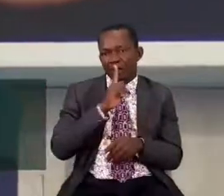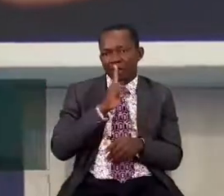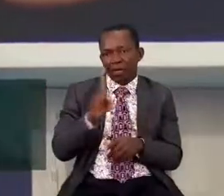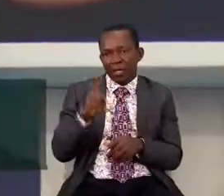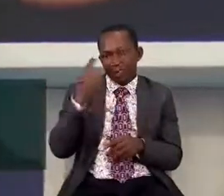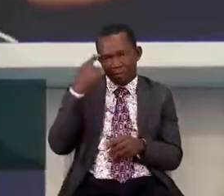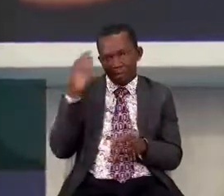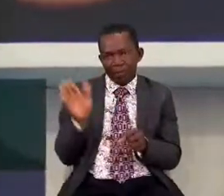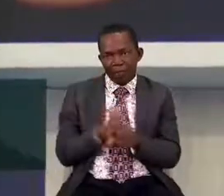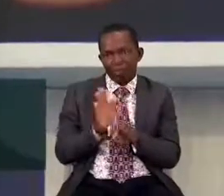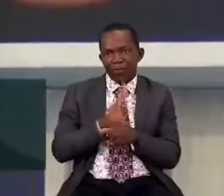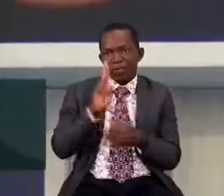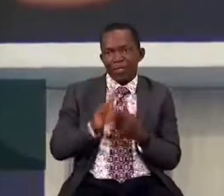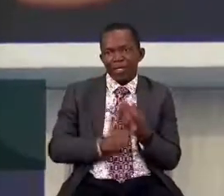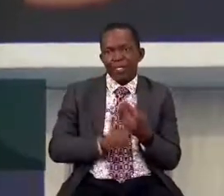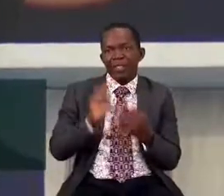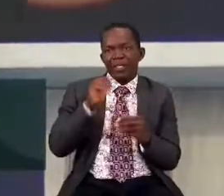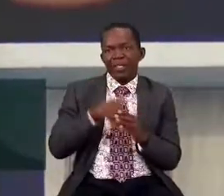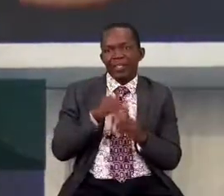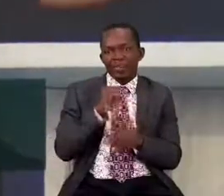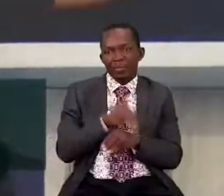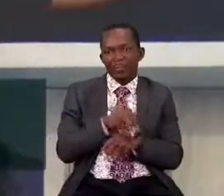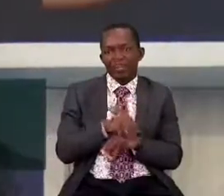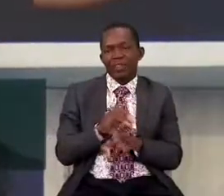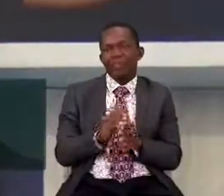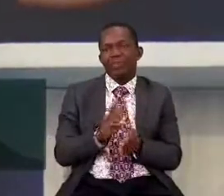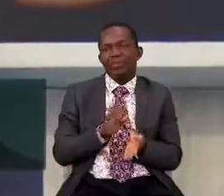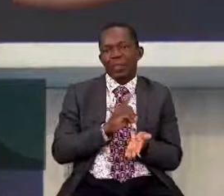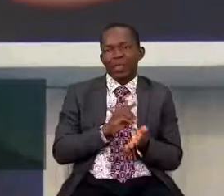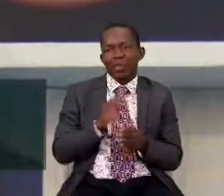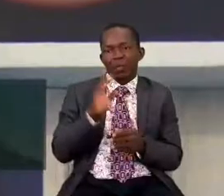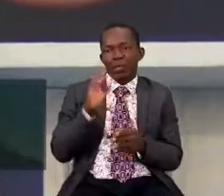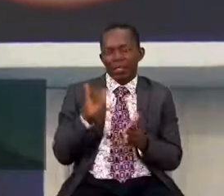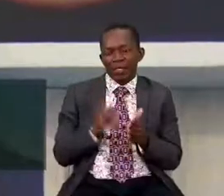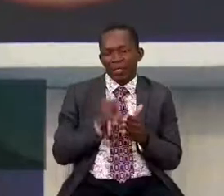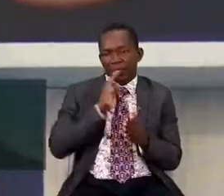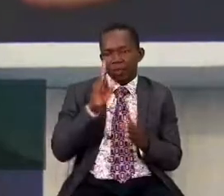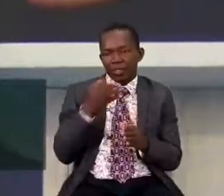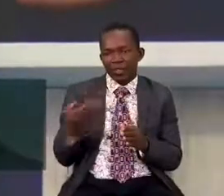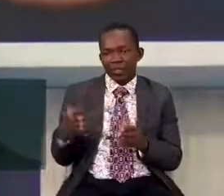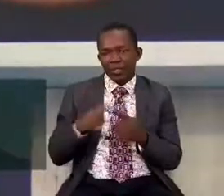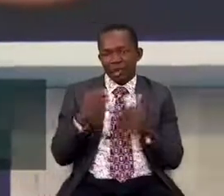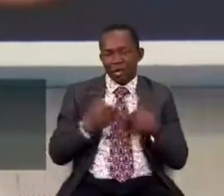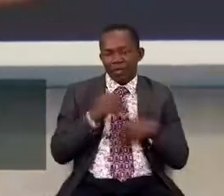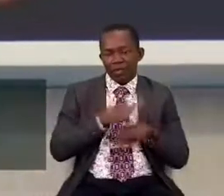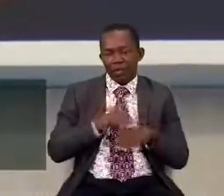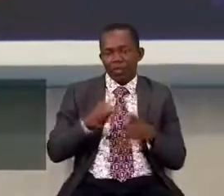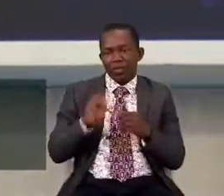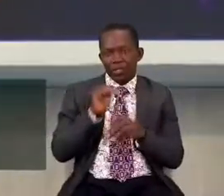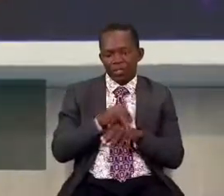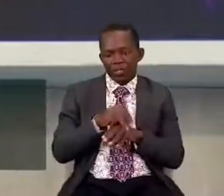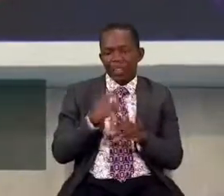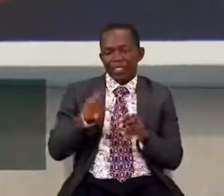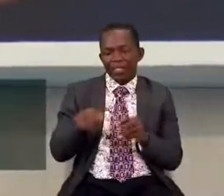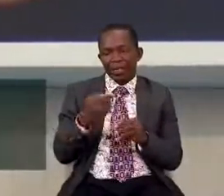le ministère. Autre chose est d'avoir la confiance et d'avoir la confirmation venant du ciel à